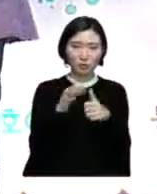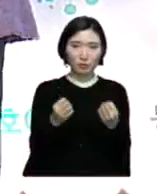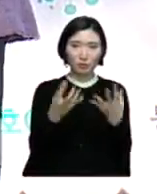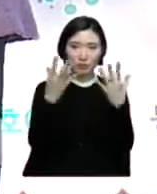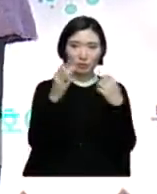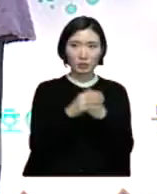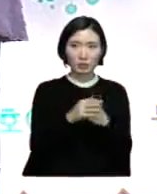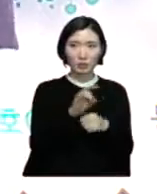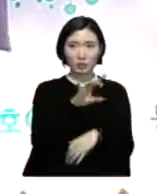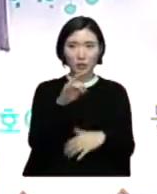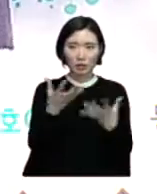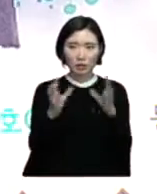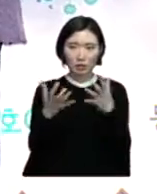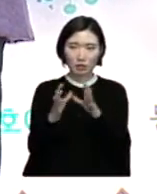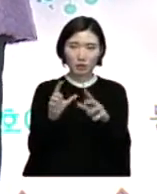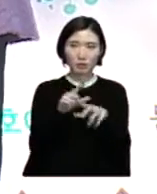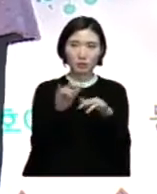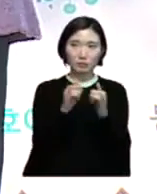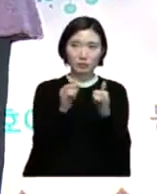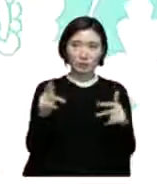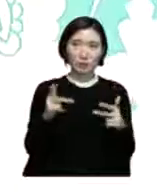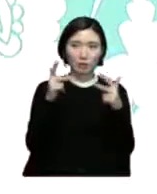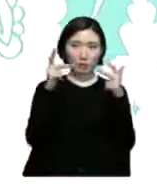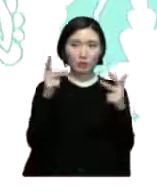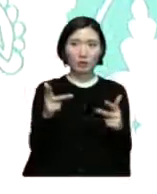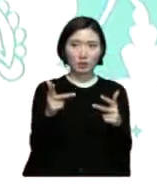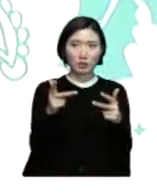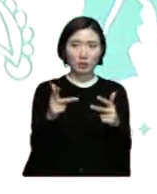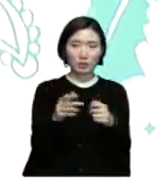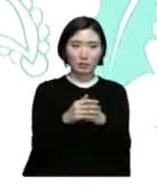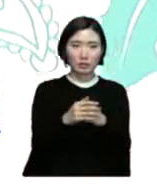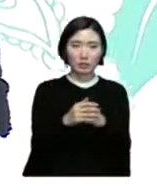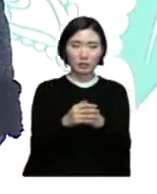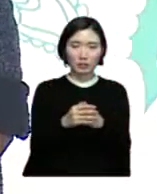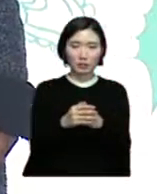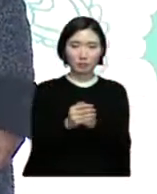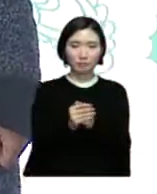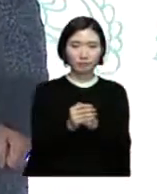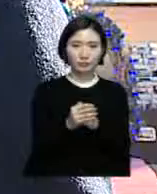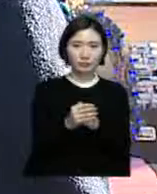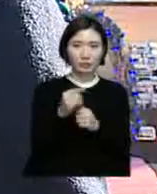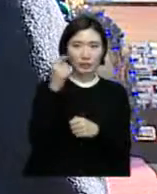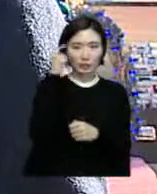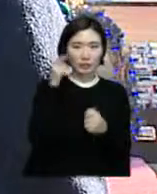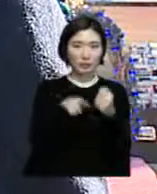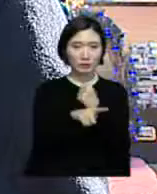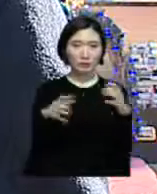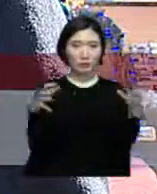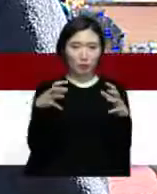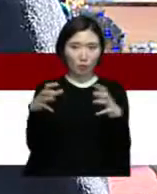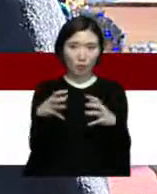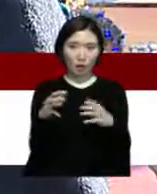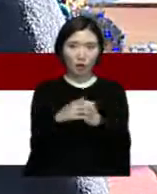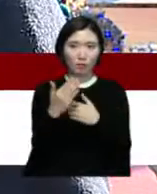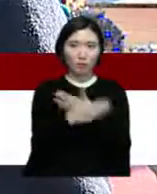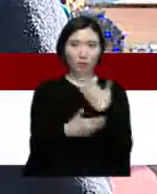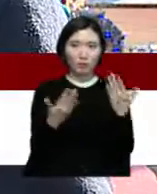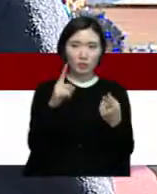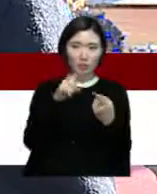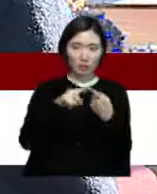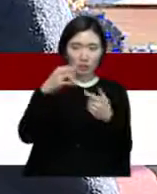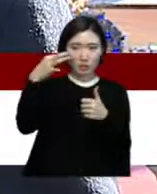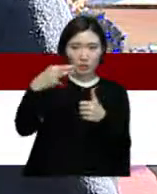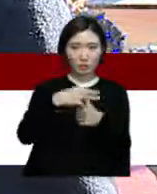자치단체와 각 기관장, 시민과 자원봉사자들이 십시일반 뜻을 함께합니다. 그 봉사에 대한 기부에